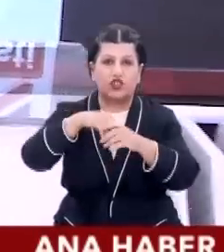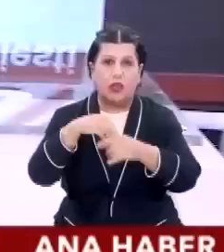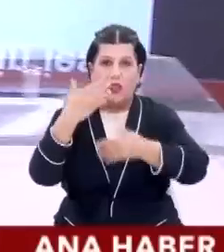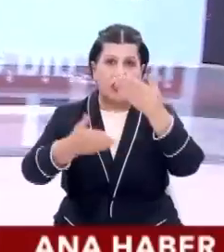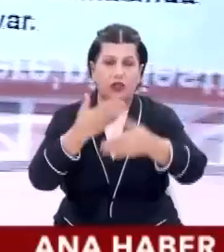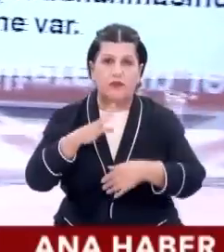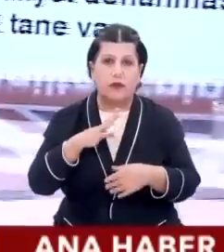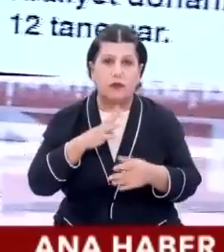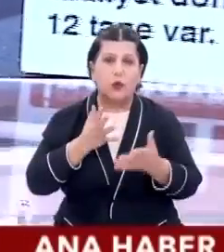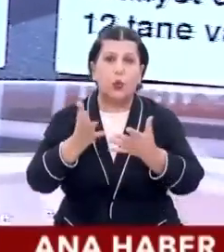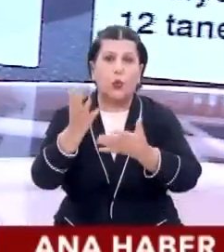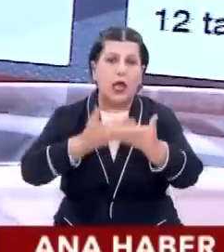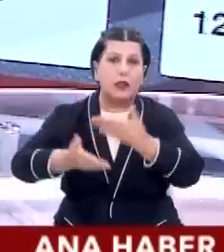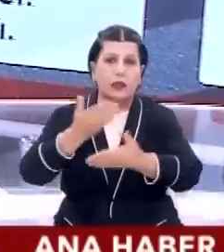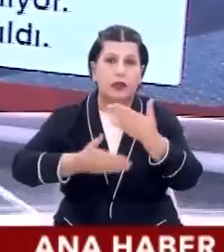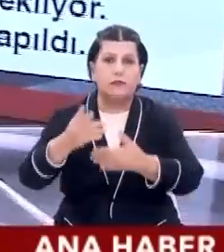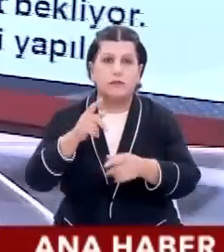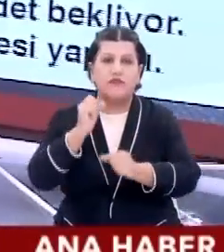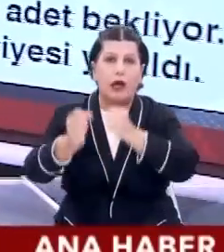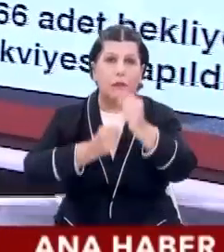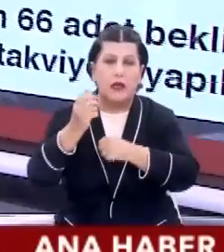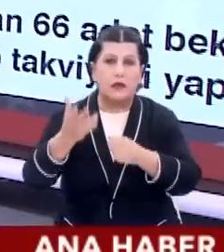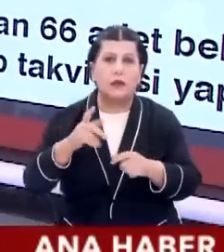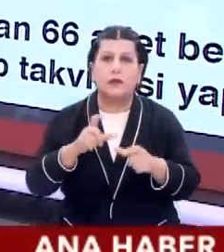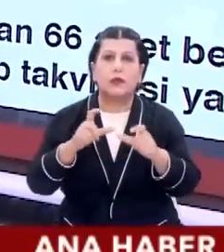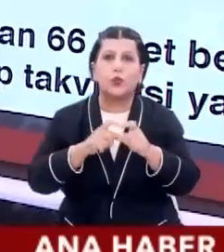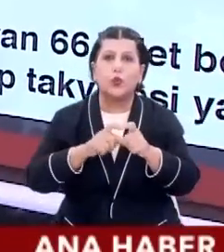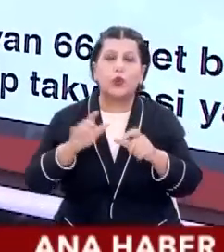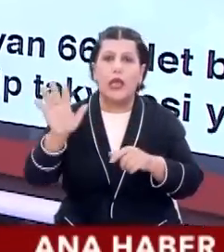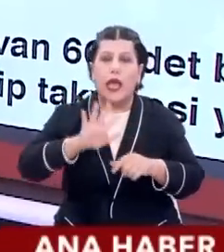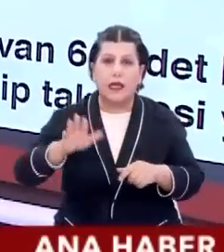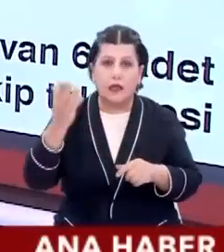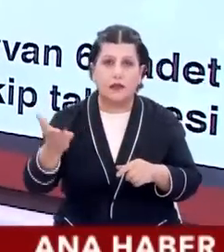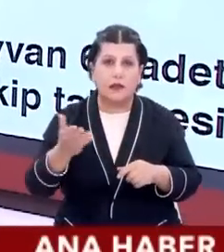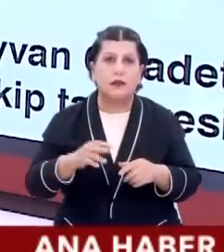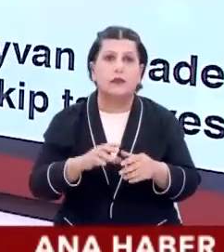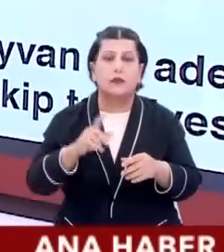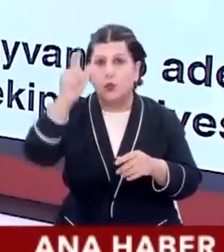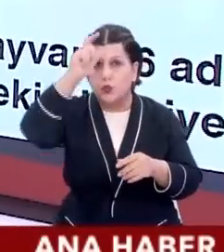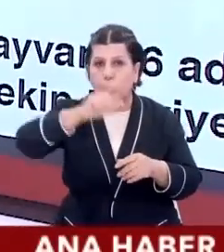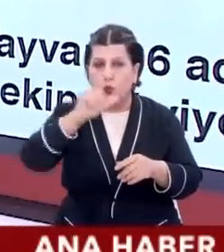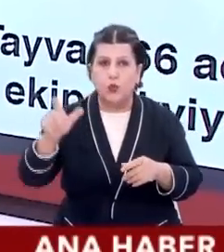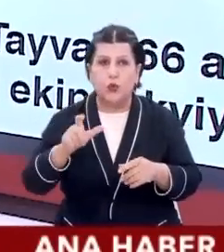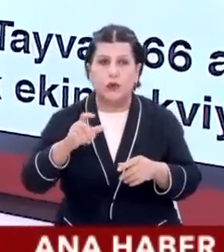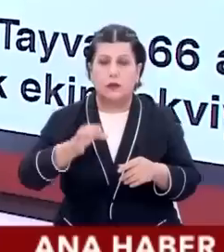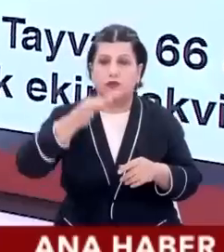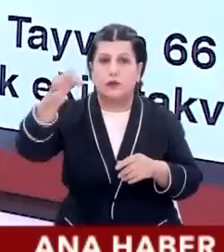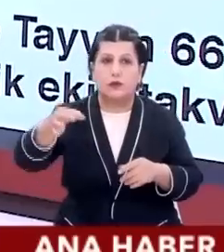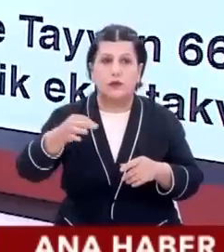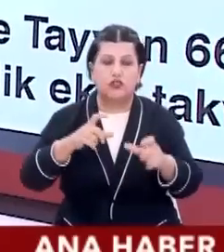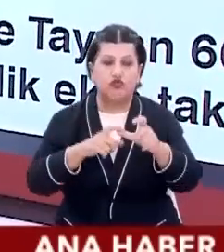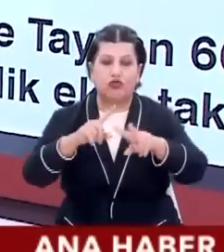var üretim bandı Locked Martin Güney kararı formia işte Türkiye'nin sabahtan kahini